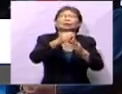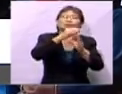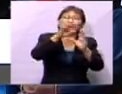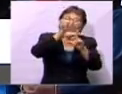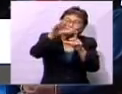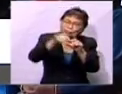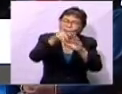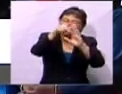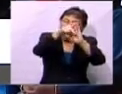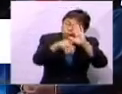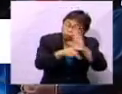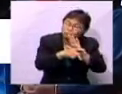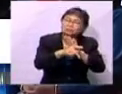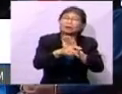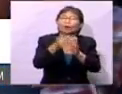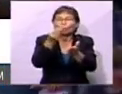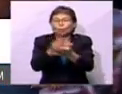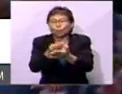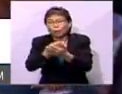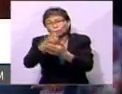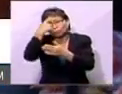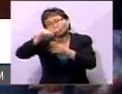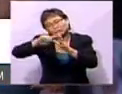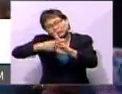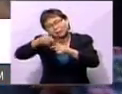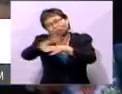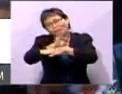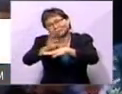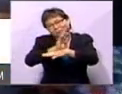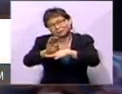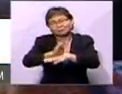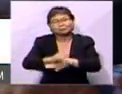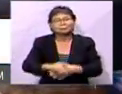serta bantuan modal perniagaan.